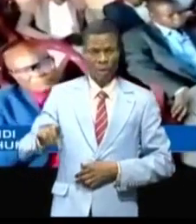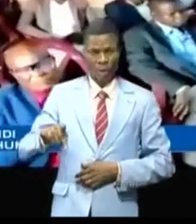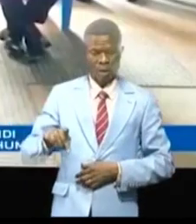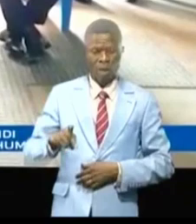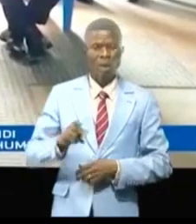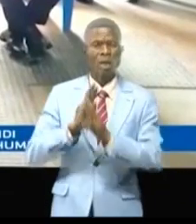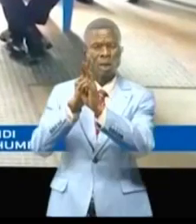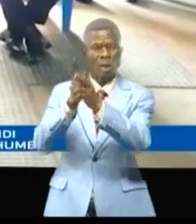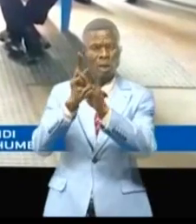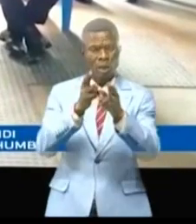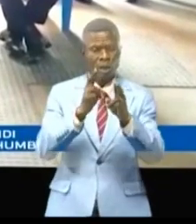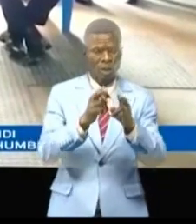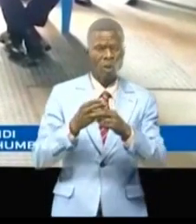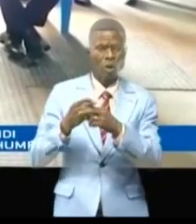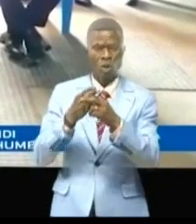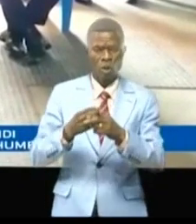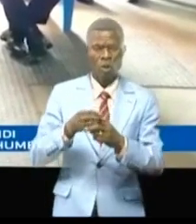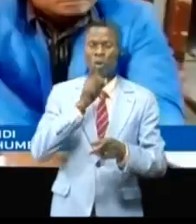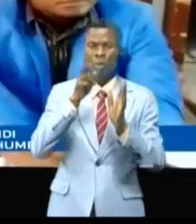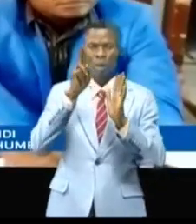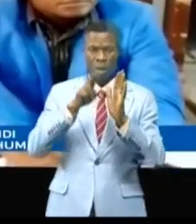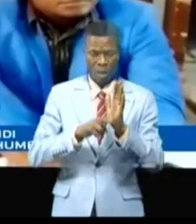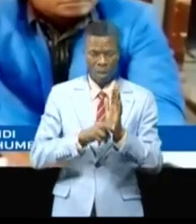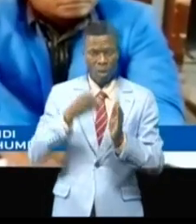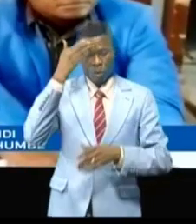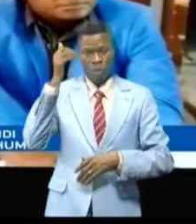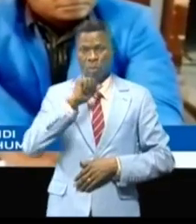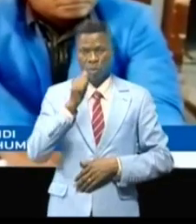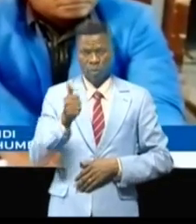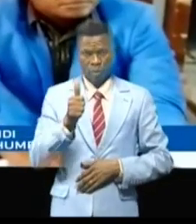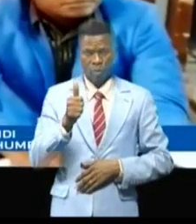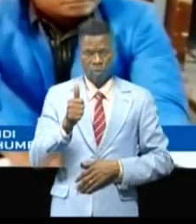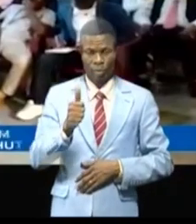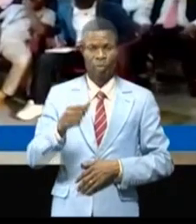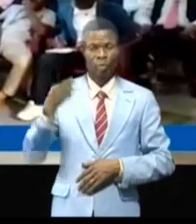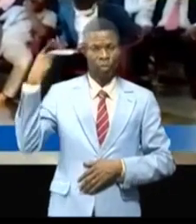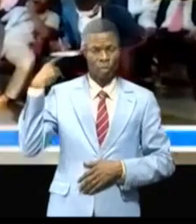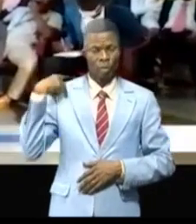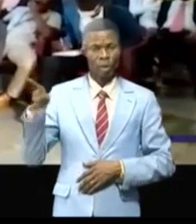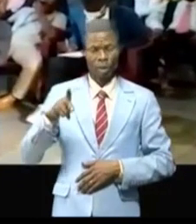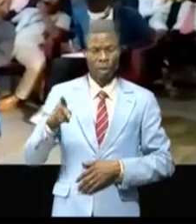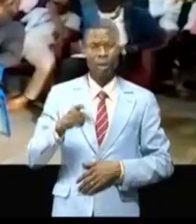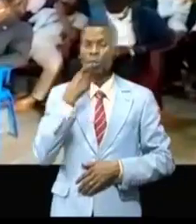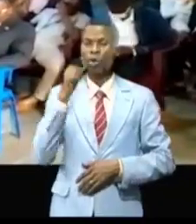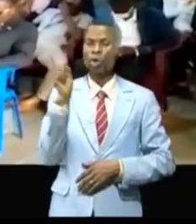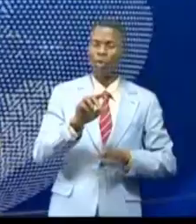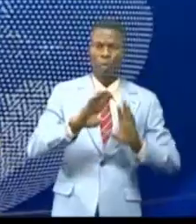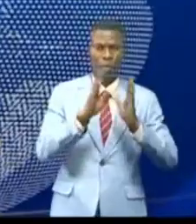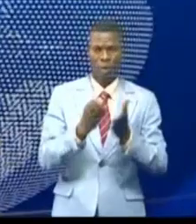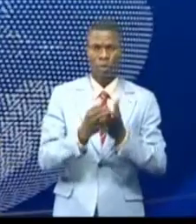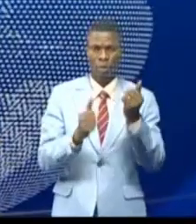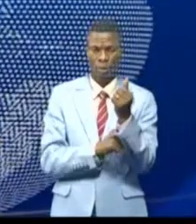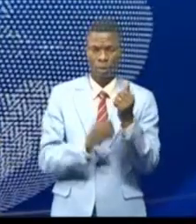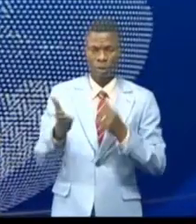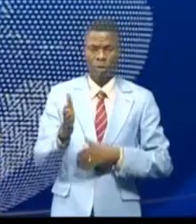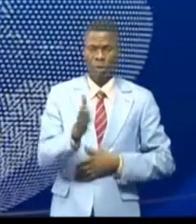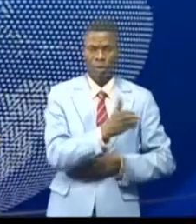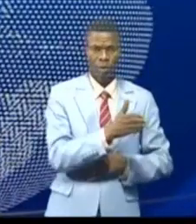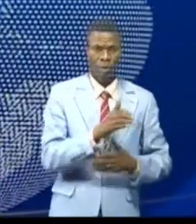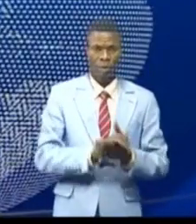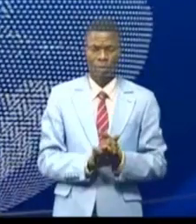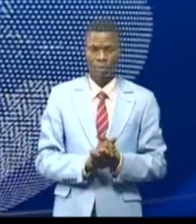légiférer pendant le contrôle parlementaire, sans oublier l'adoption des édits provinciaux imposables à tous.